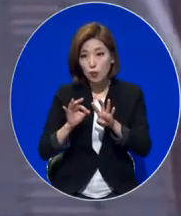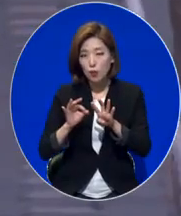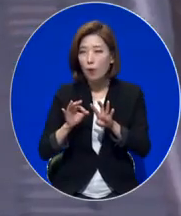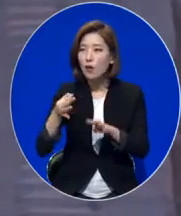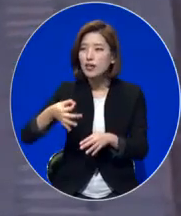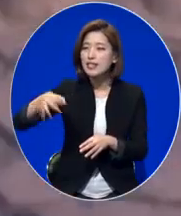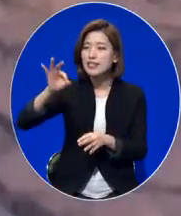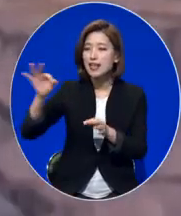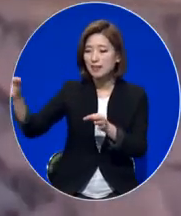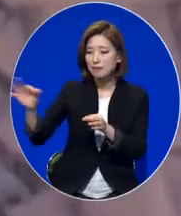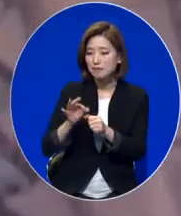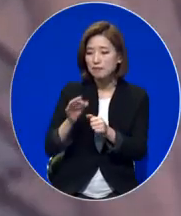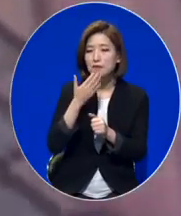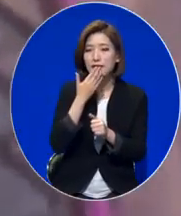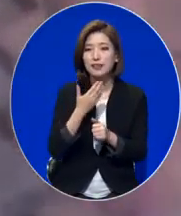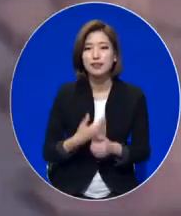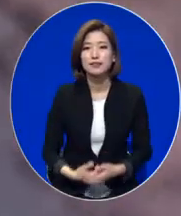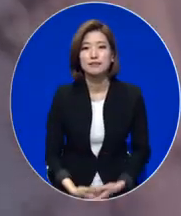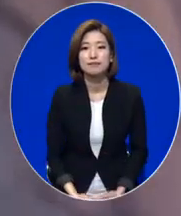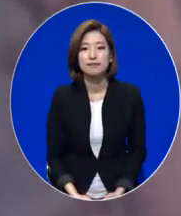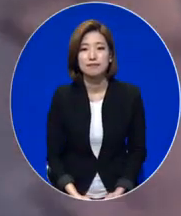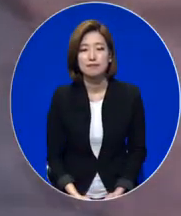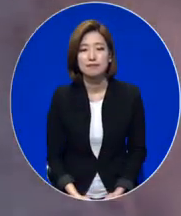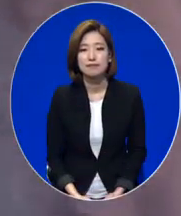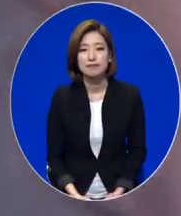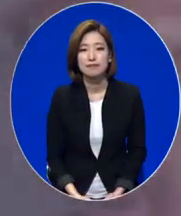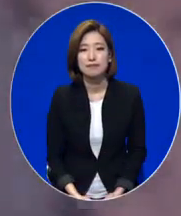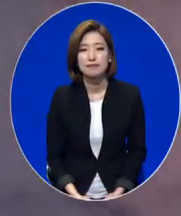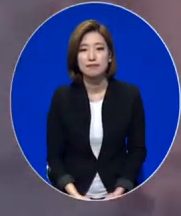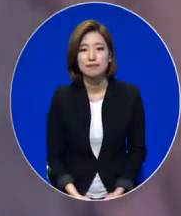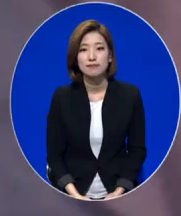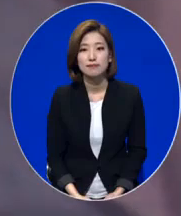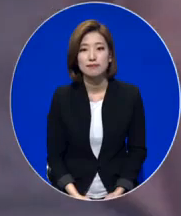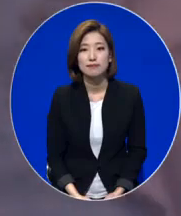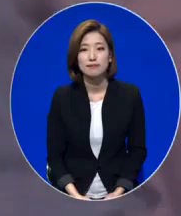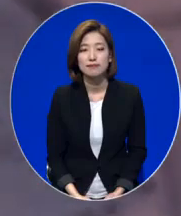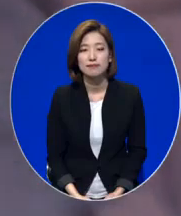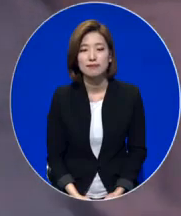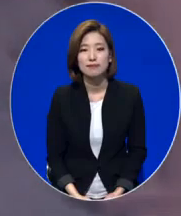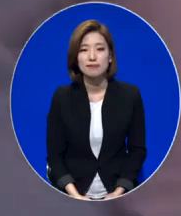급여를 받게 될 전망입니다 지금까지 알아두면 유용한 정책 전해드렸습니다